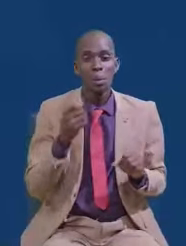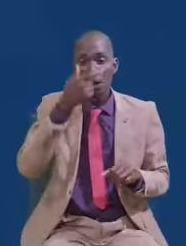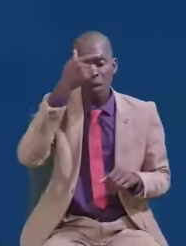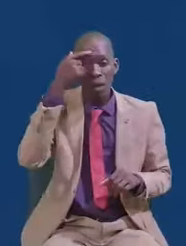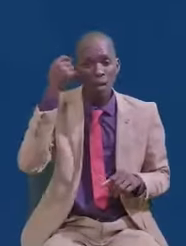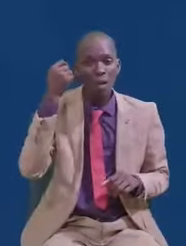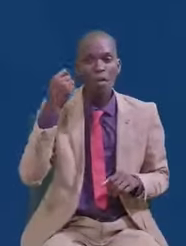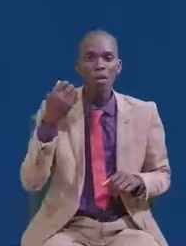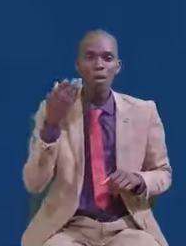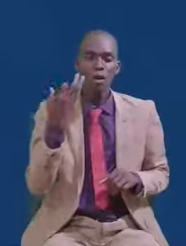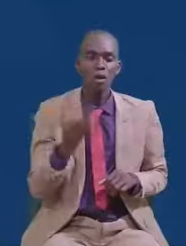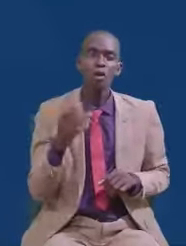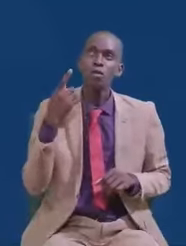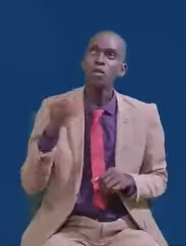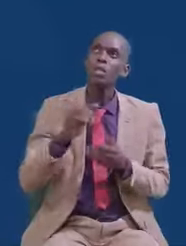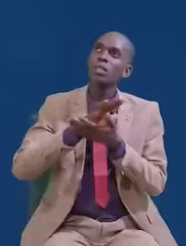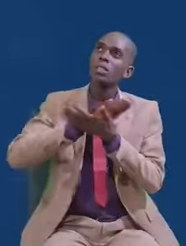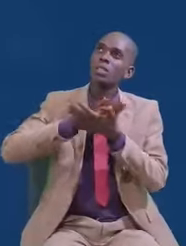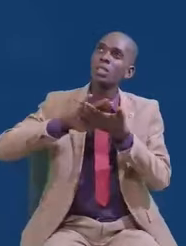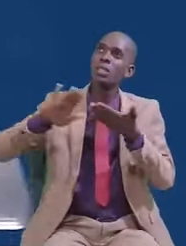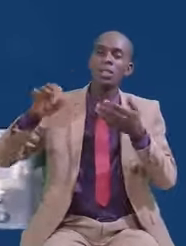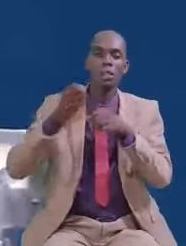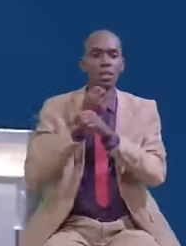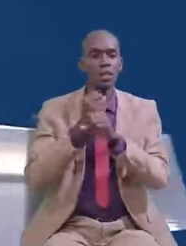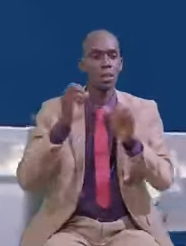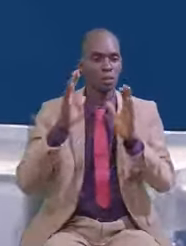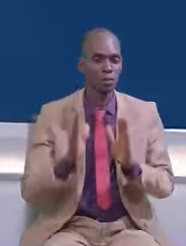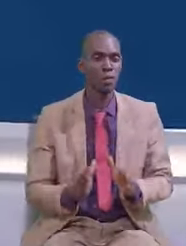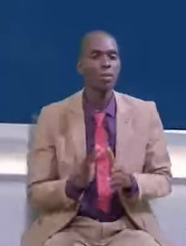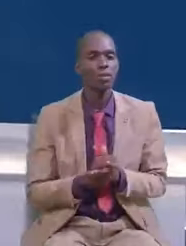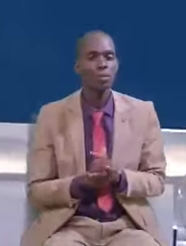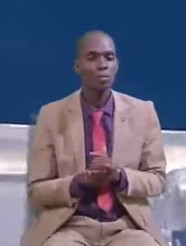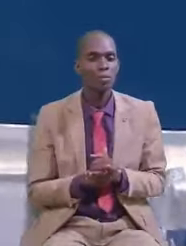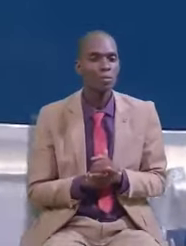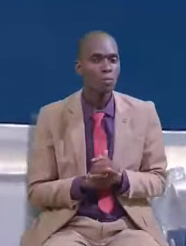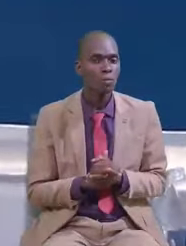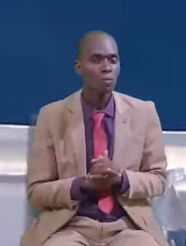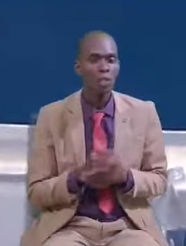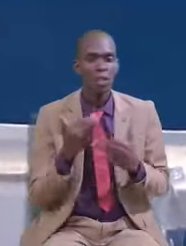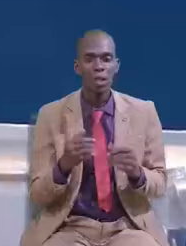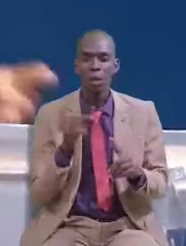à cause du Sauveur sans tache. Je vais maintenant au troisième point.